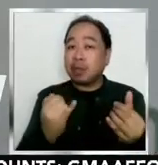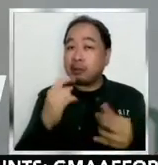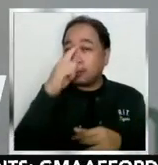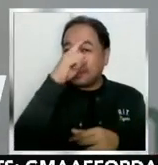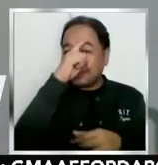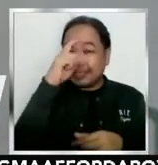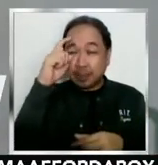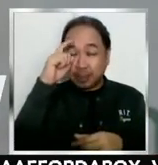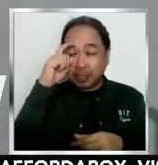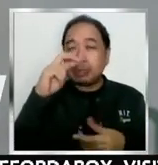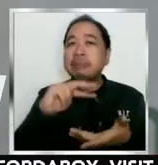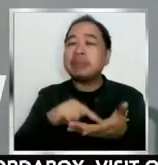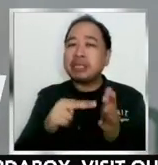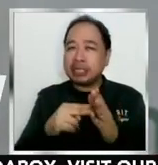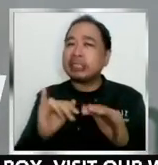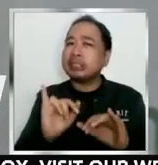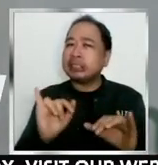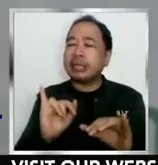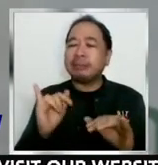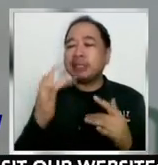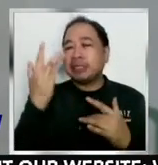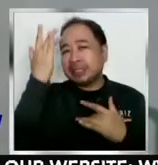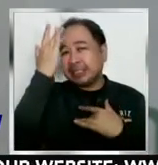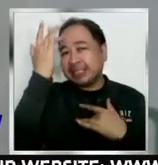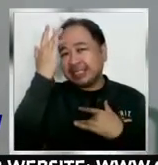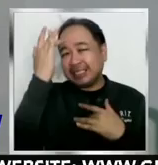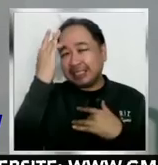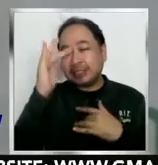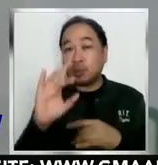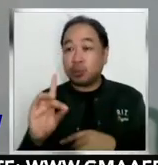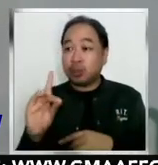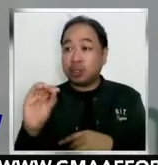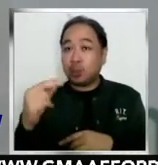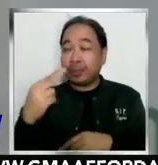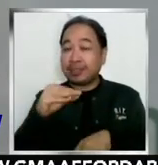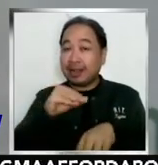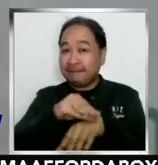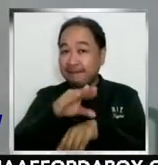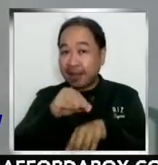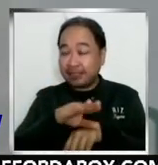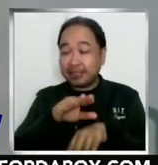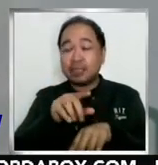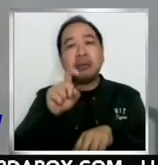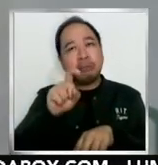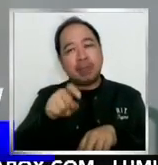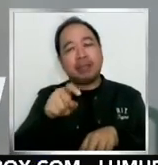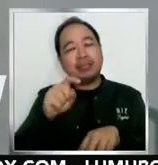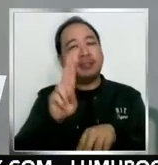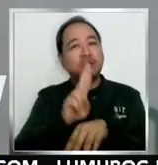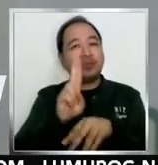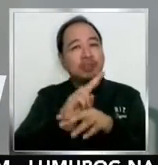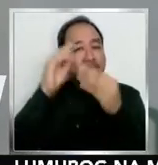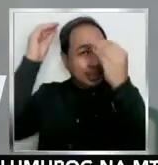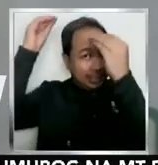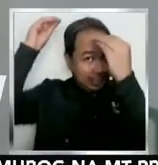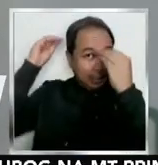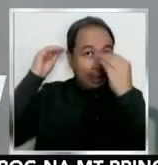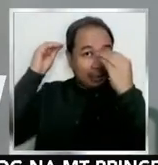Health, magsuot po kayo ng sombrero kung kayo po ay lalabas ng bahay o di kaya ay